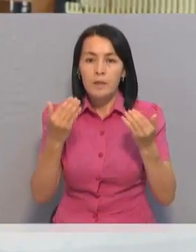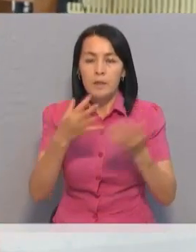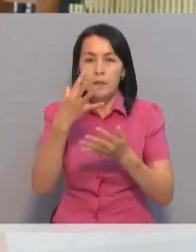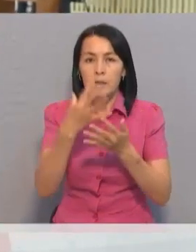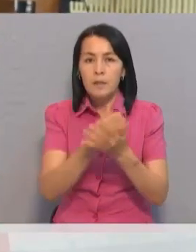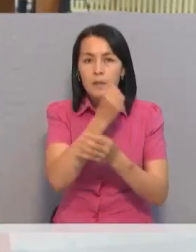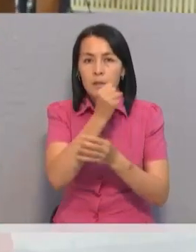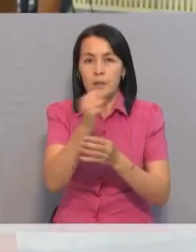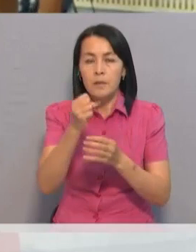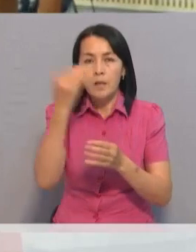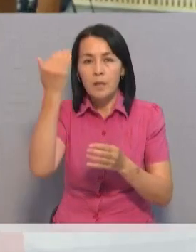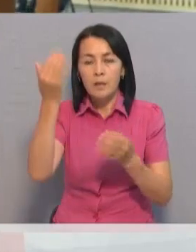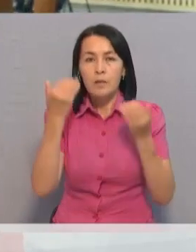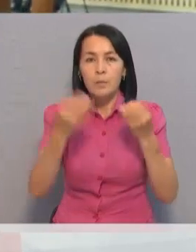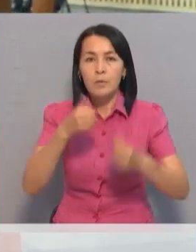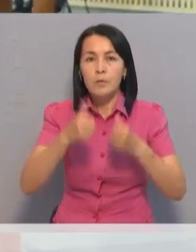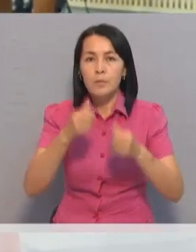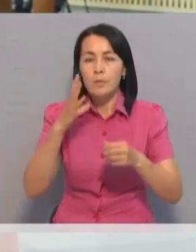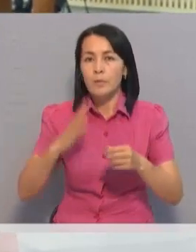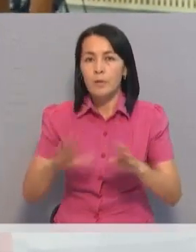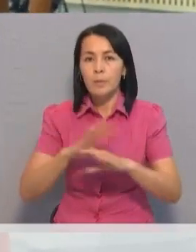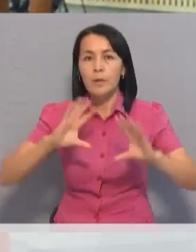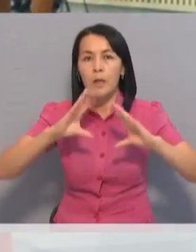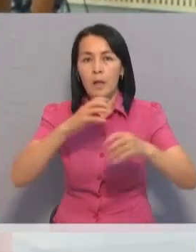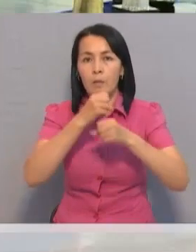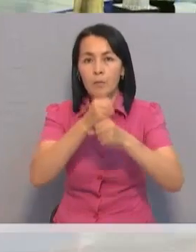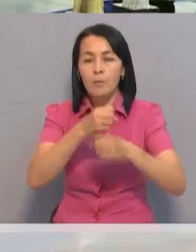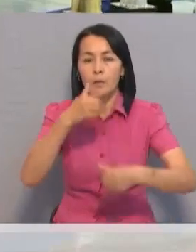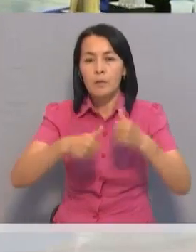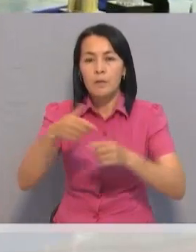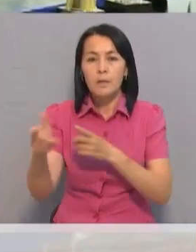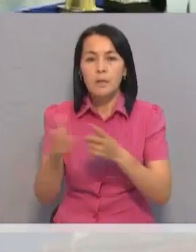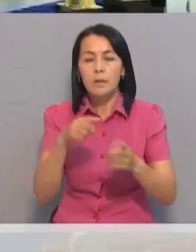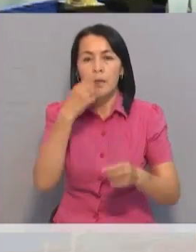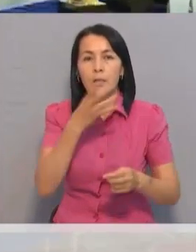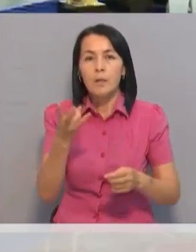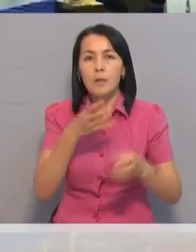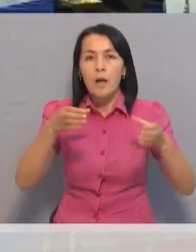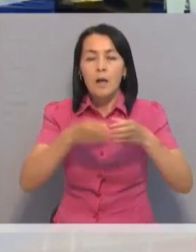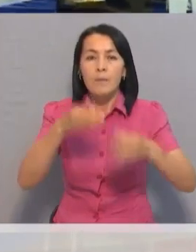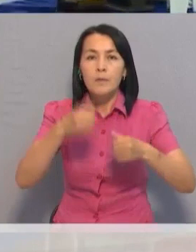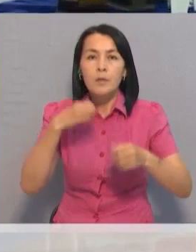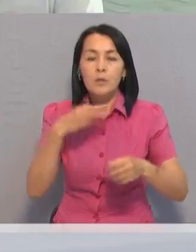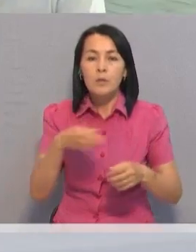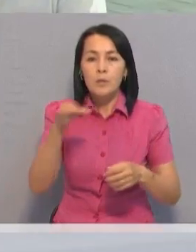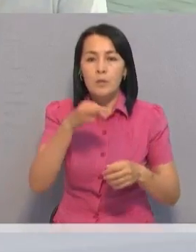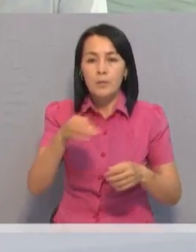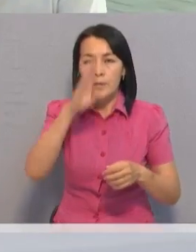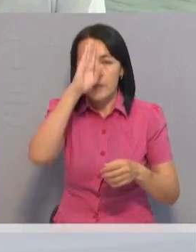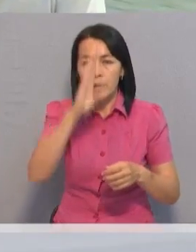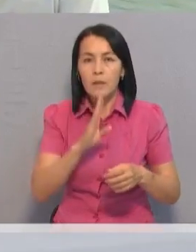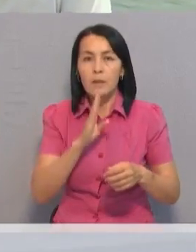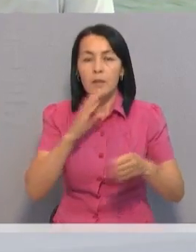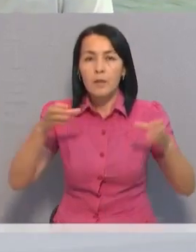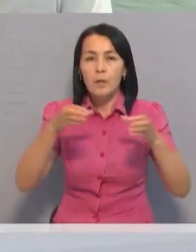алда. Алла қаласа, бұл жарыс осымен тоқтап қоймайды. Әлем кубогына дайындалып отырық. Айта кетейік, командалық сайыста Түркістан облысының ерлер және